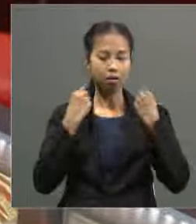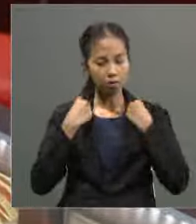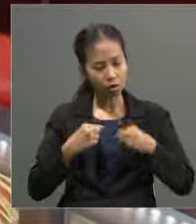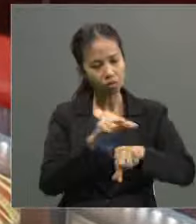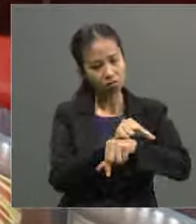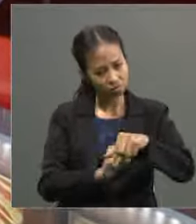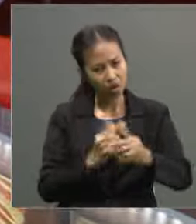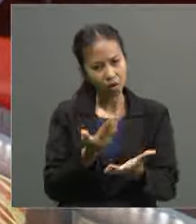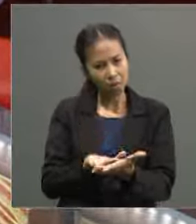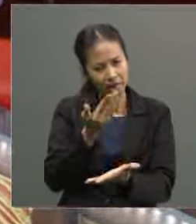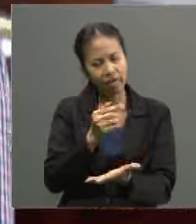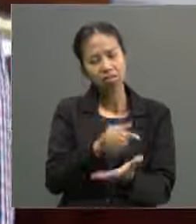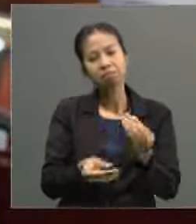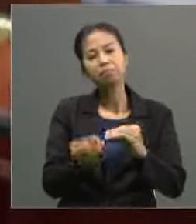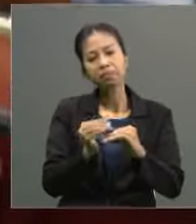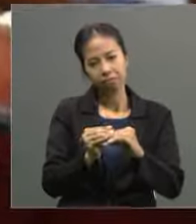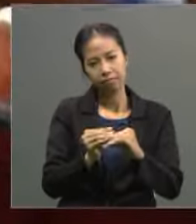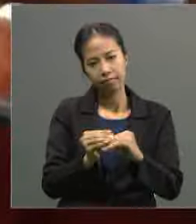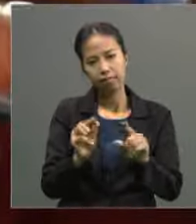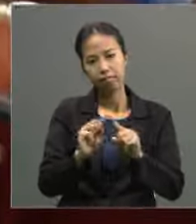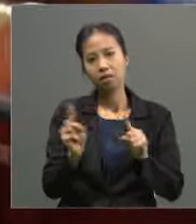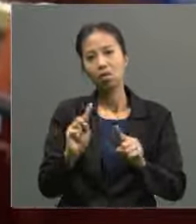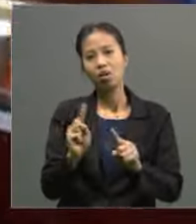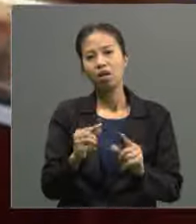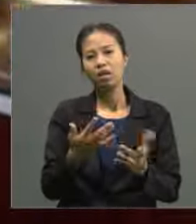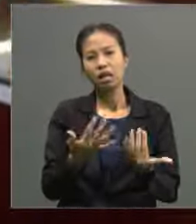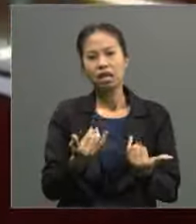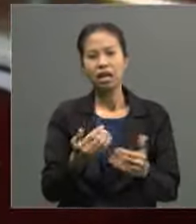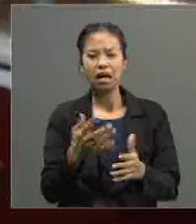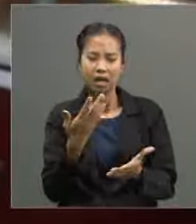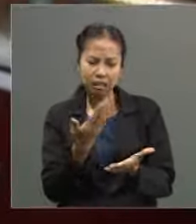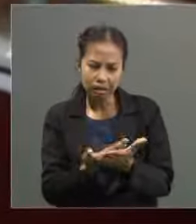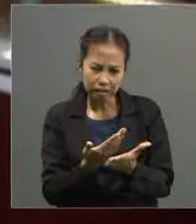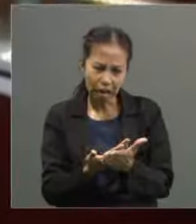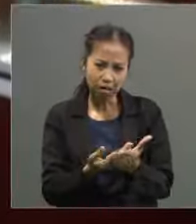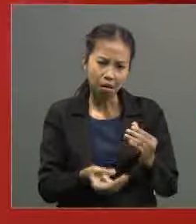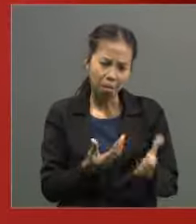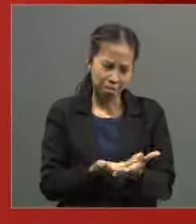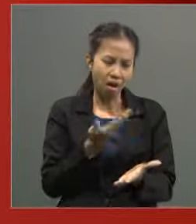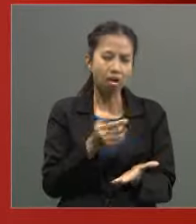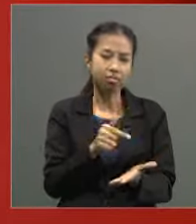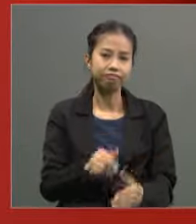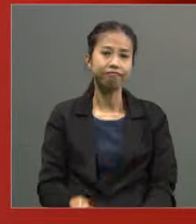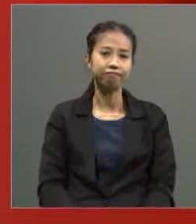ก็แพงกับทองคำแท่งมาหน่อยนึงแต่ที่บอกไปคือราคามันยังไม่รวมค่ากำเหน็จไงใช่ค่ะ